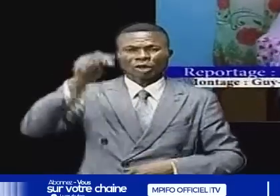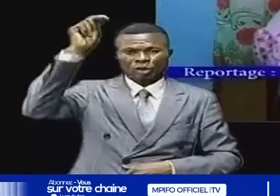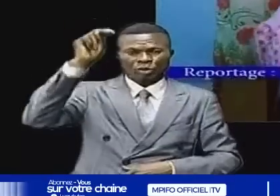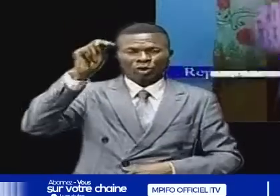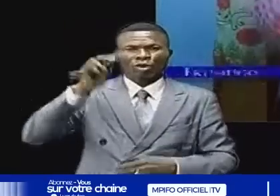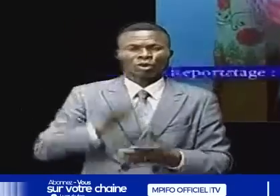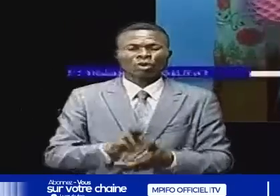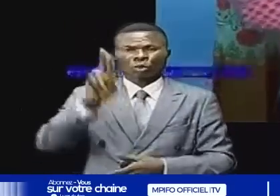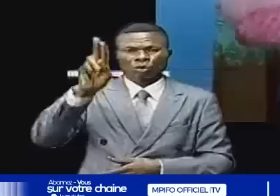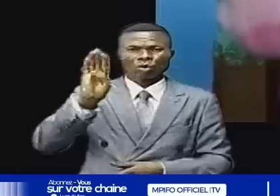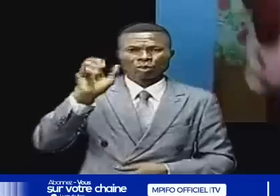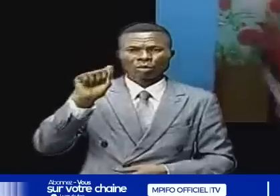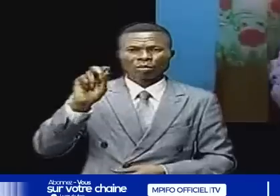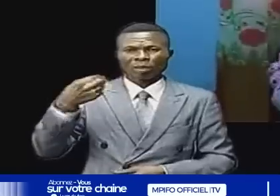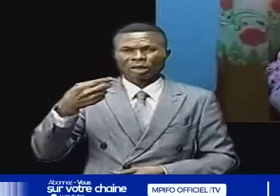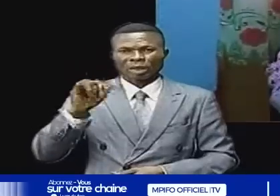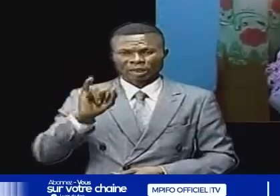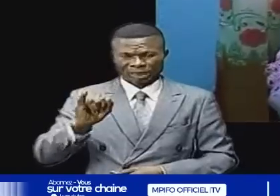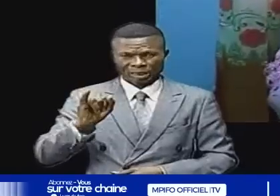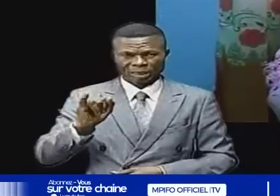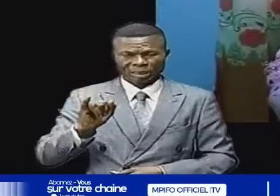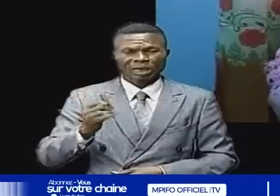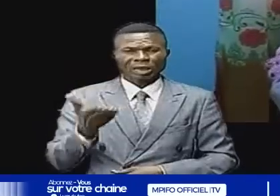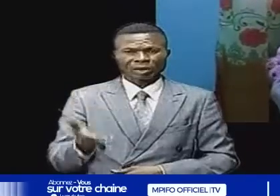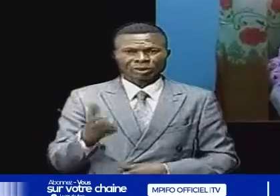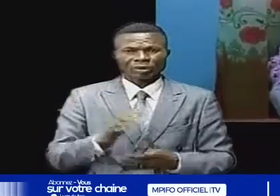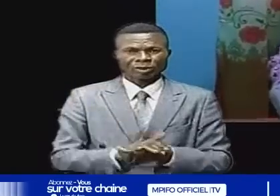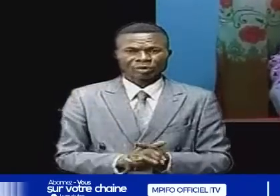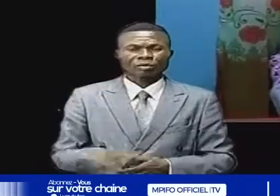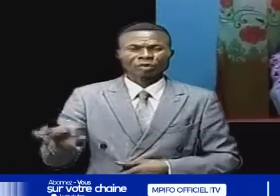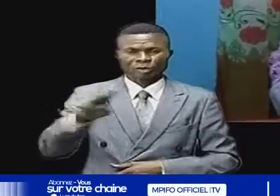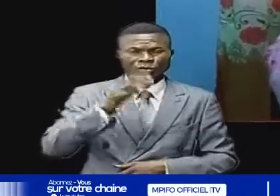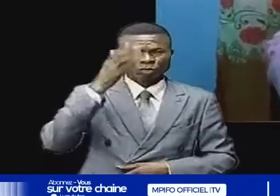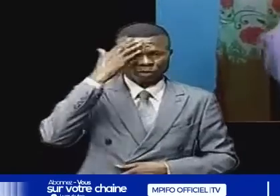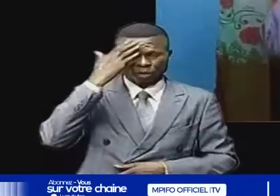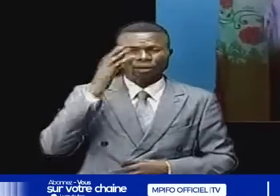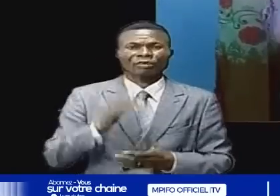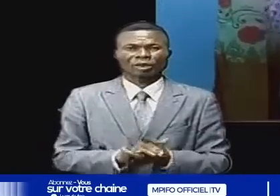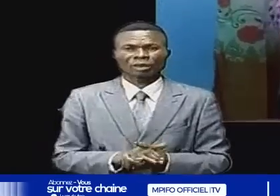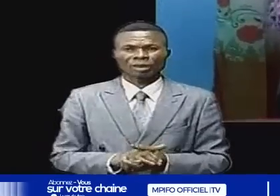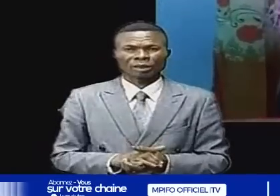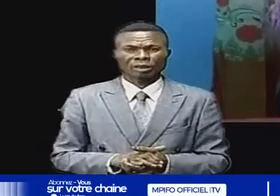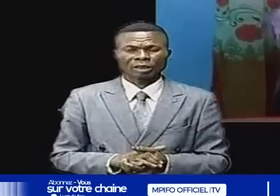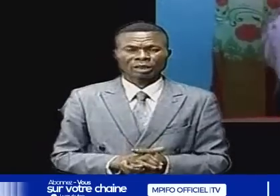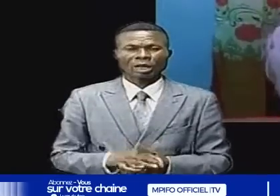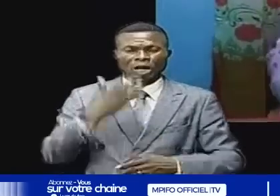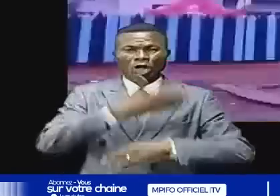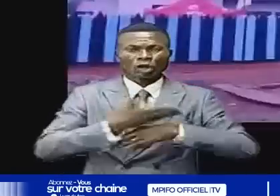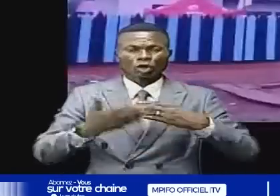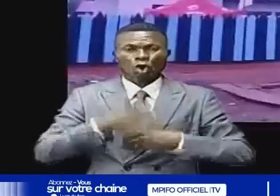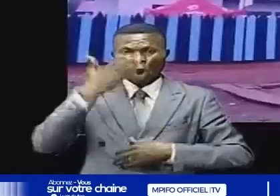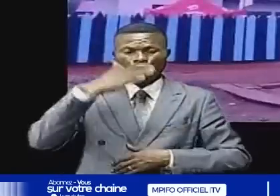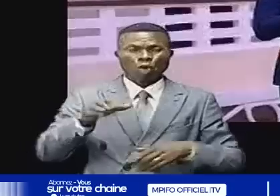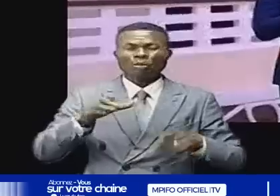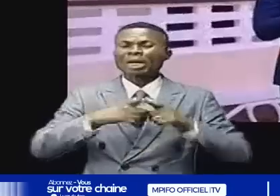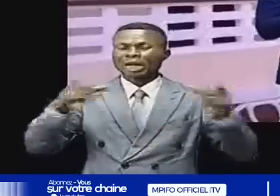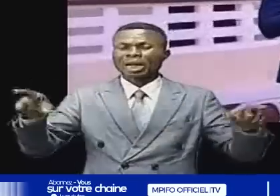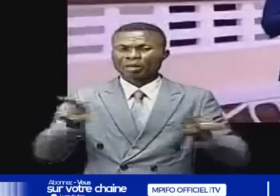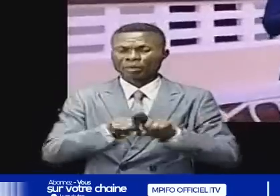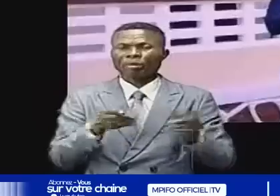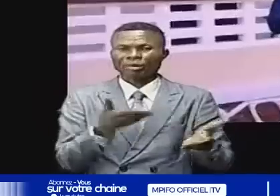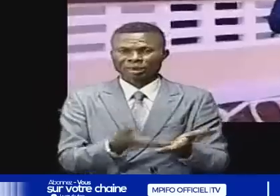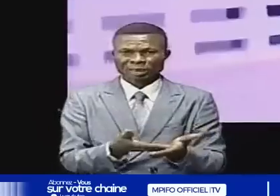peut-être même de toutes ces contrées. Vous le savez, mettre un centre de ce genre dans une